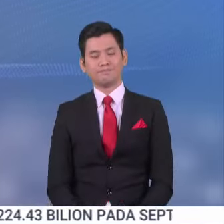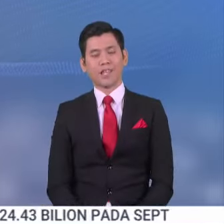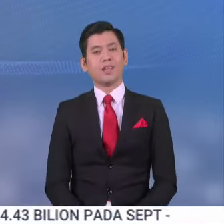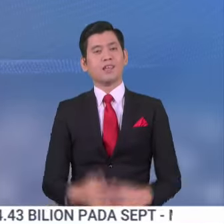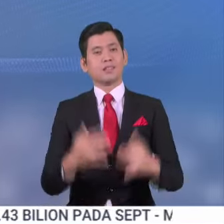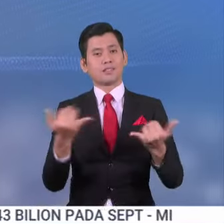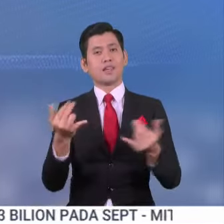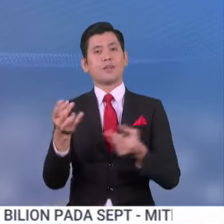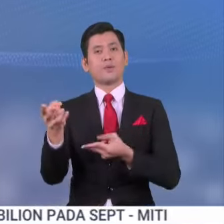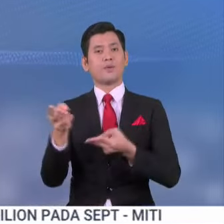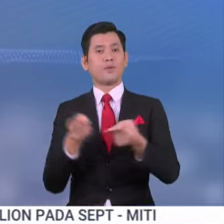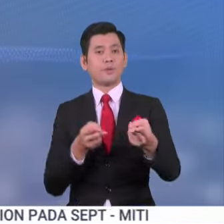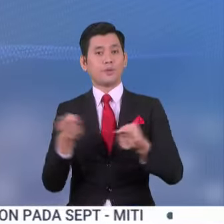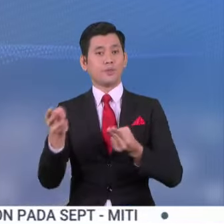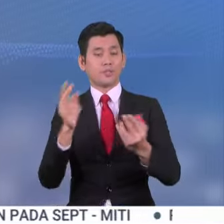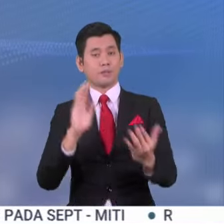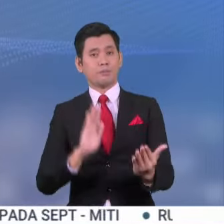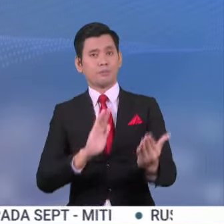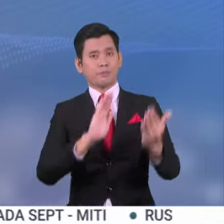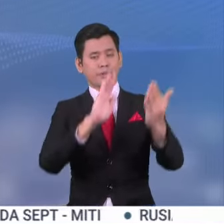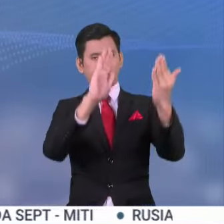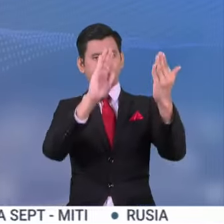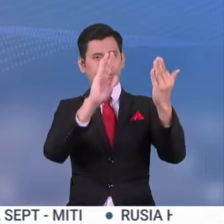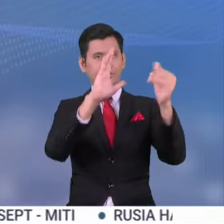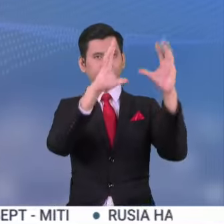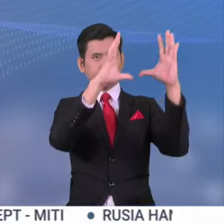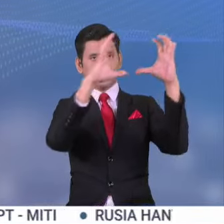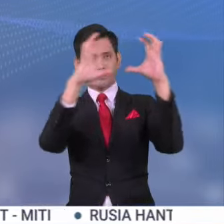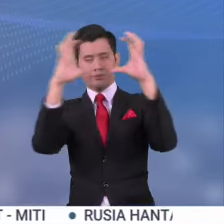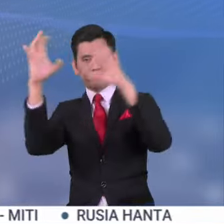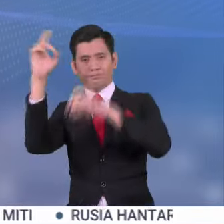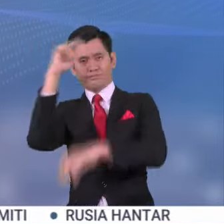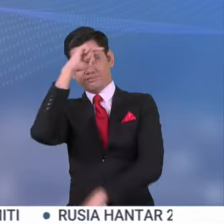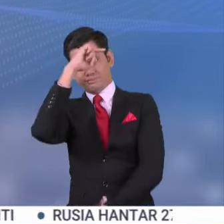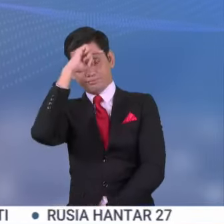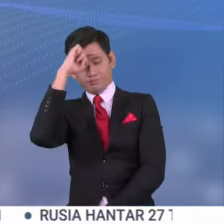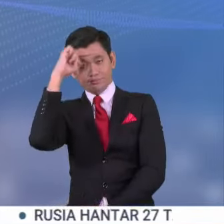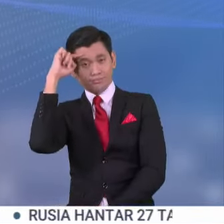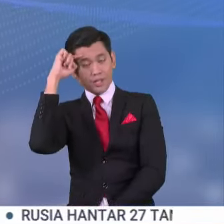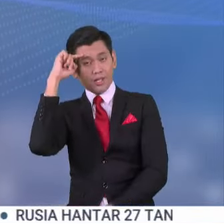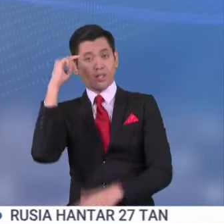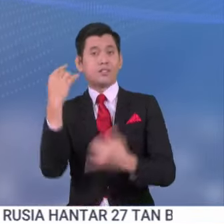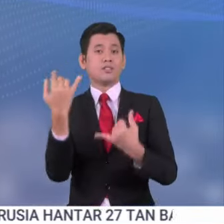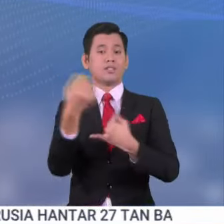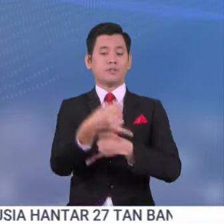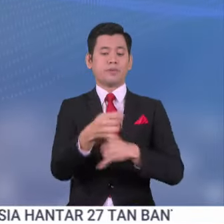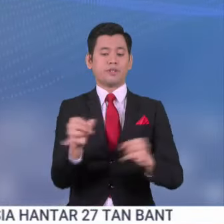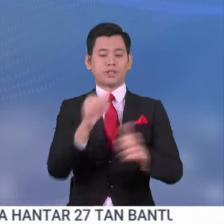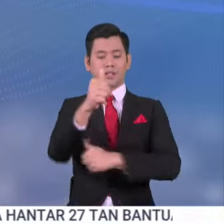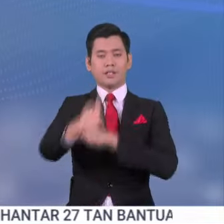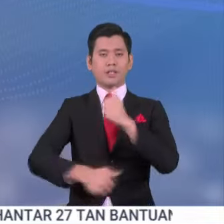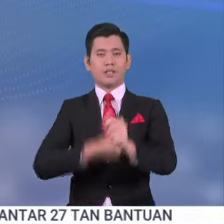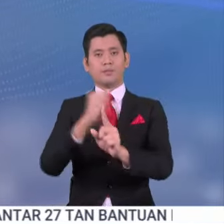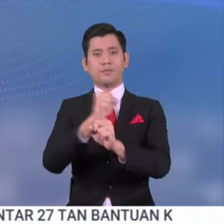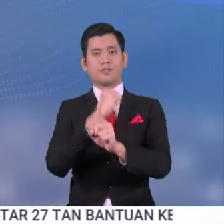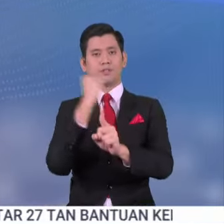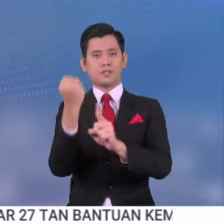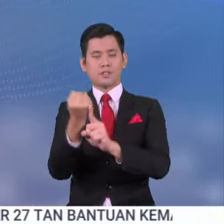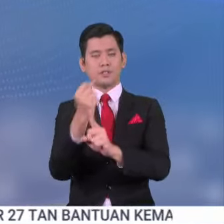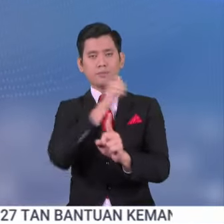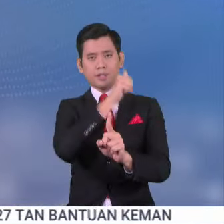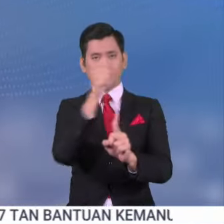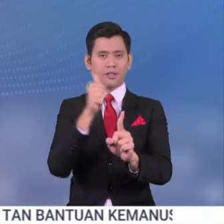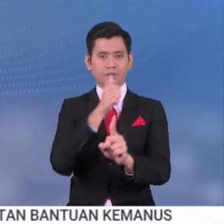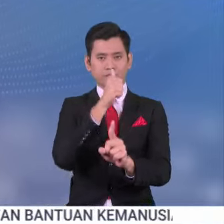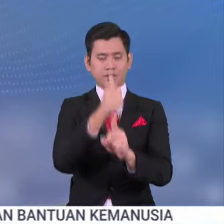dan ini pula usaha tangani jerebu jabatan alam sekitar jas diarah meningkatkan tindakan penguatkuasaan dan aktiviti